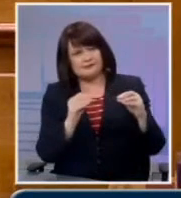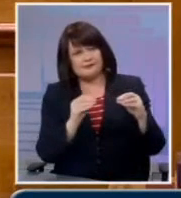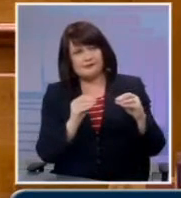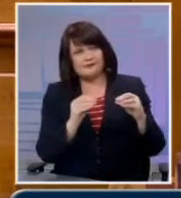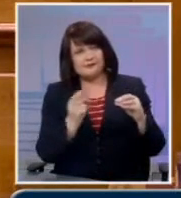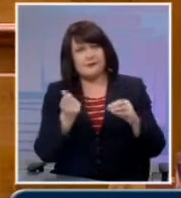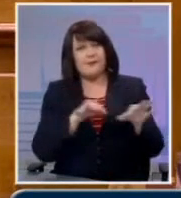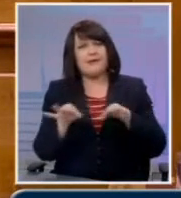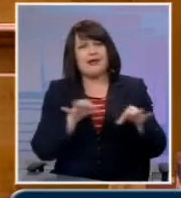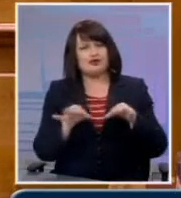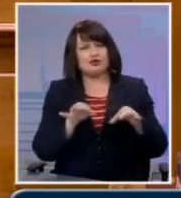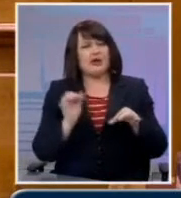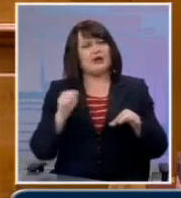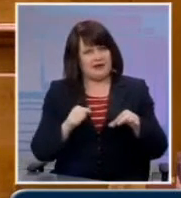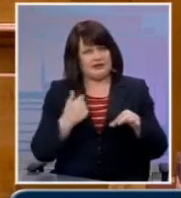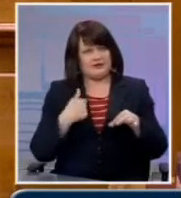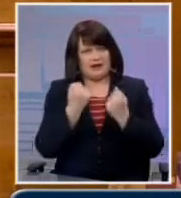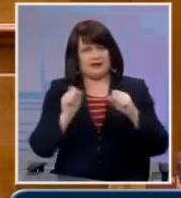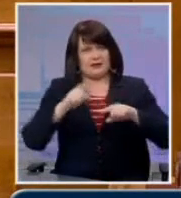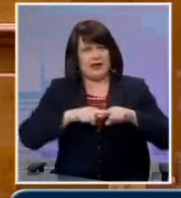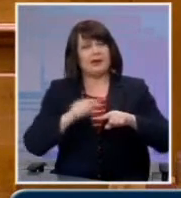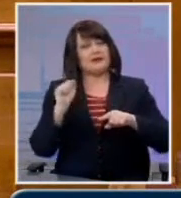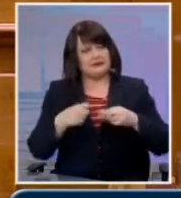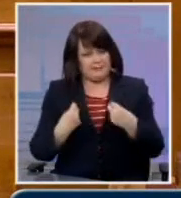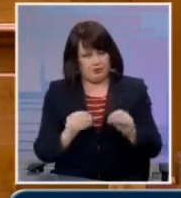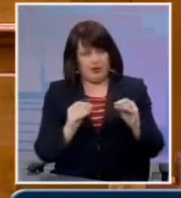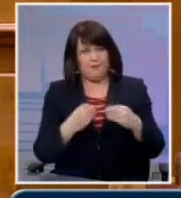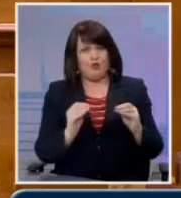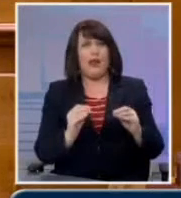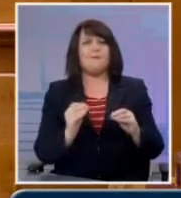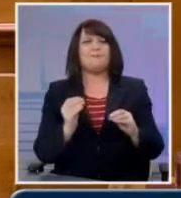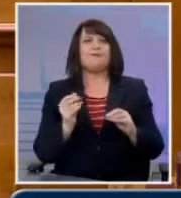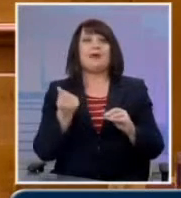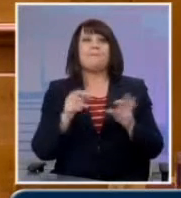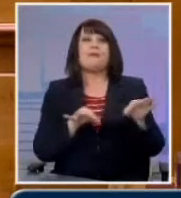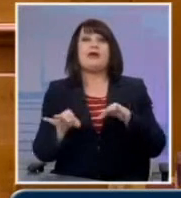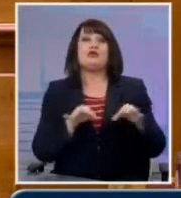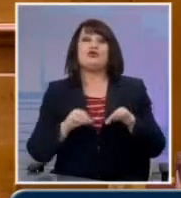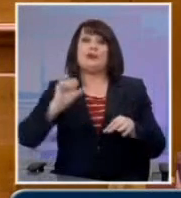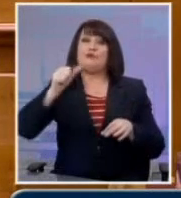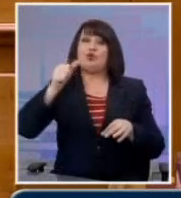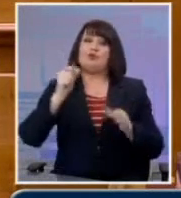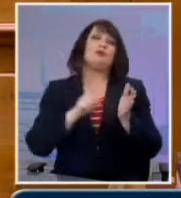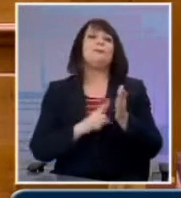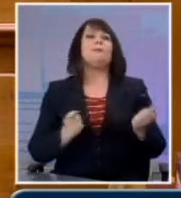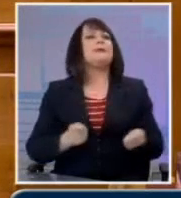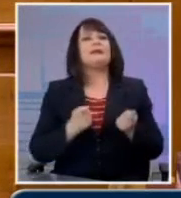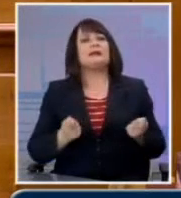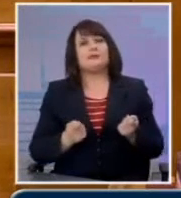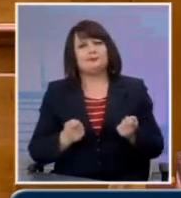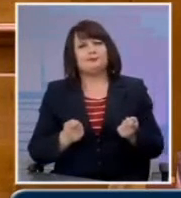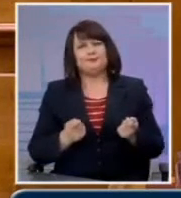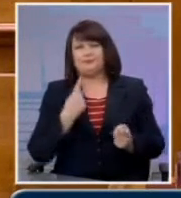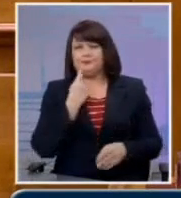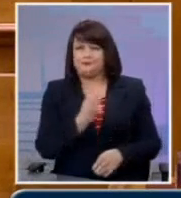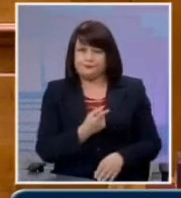Έλληνες, δεν είμαστε αντίθετοι στις αποκρατικοποιήσεις. Αλλά η πρώτη αποκρατικοποίηση που θα πρέπει να κάνουμε, κυρίες και κύριοι συνάδελφοι, και αναφέρομαι